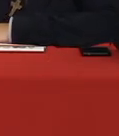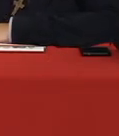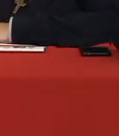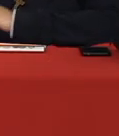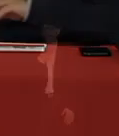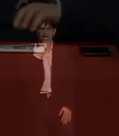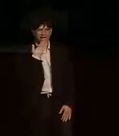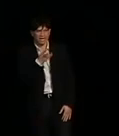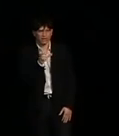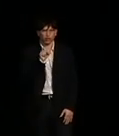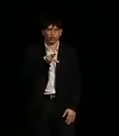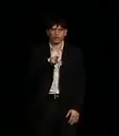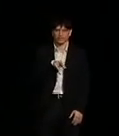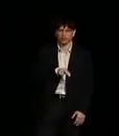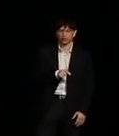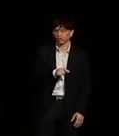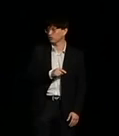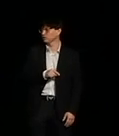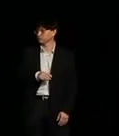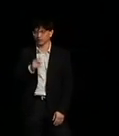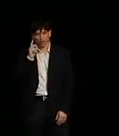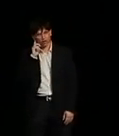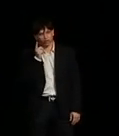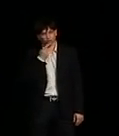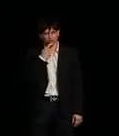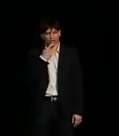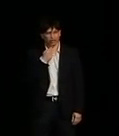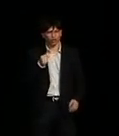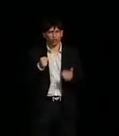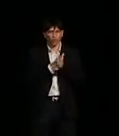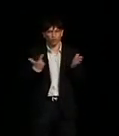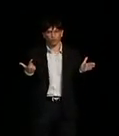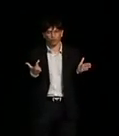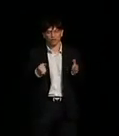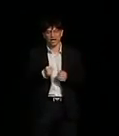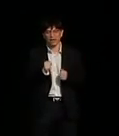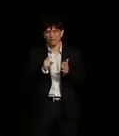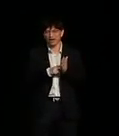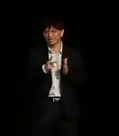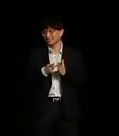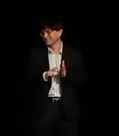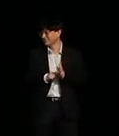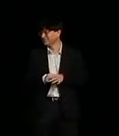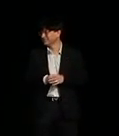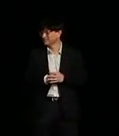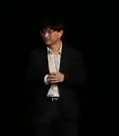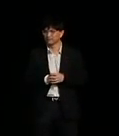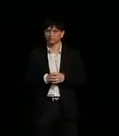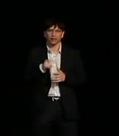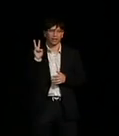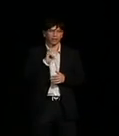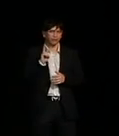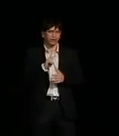don Enzo perché infatti non sento questo momento come rognoso è vero è vero è